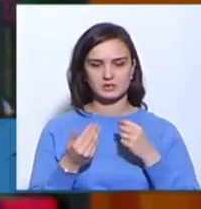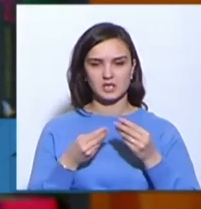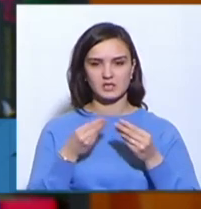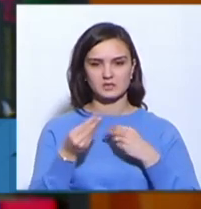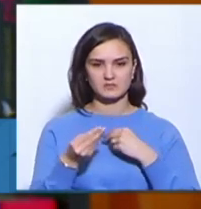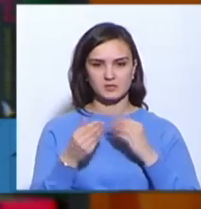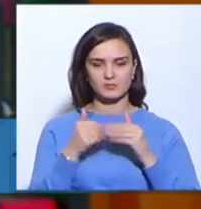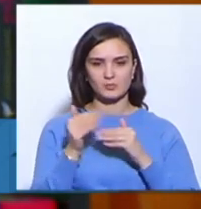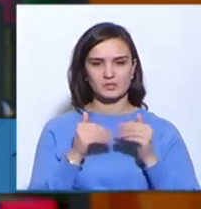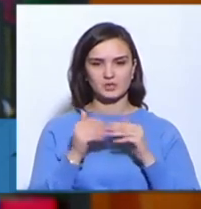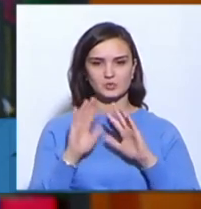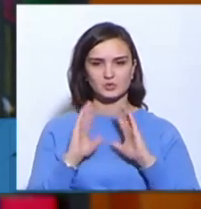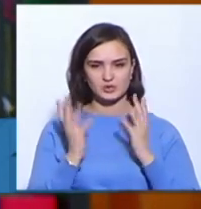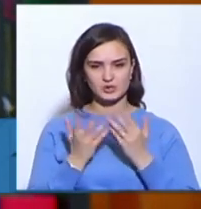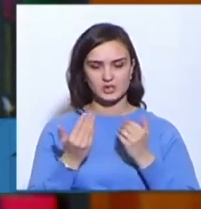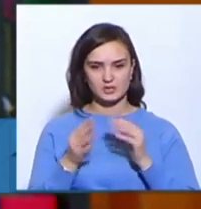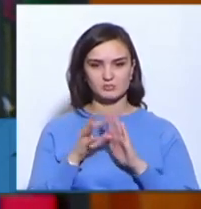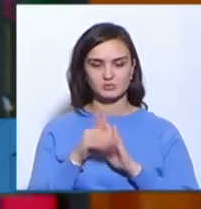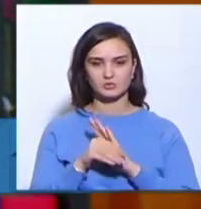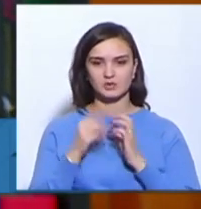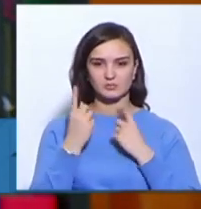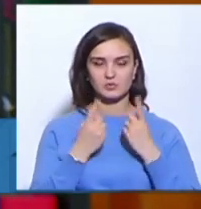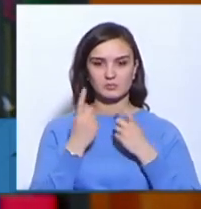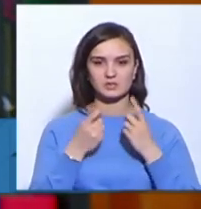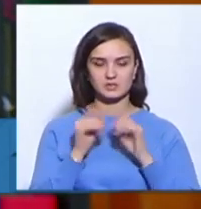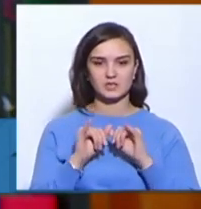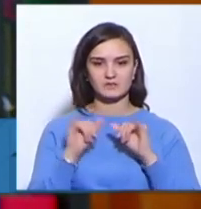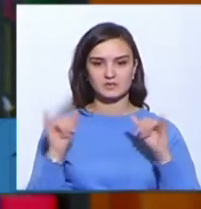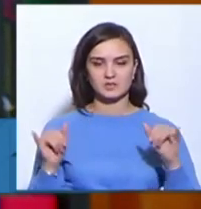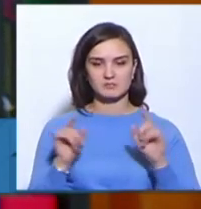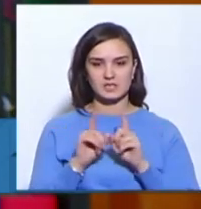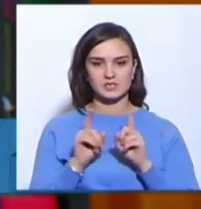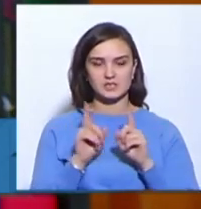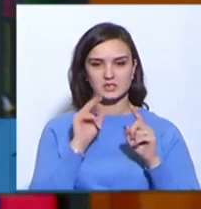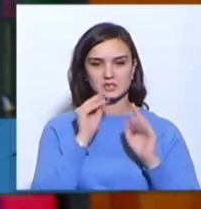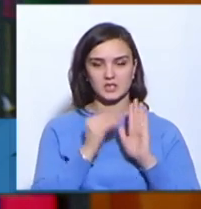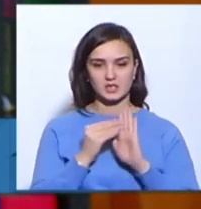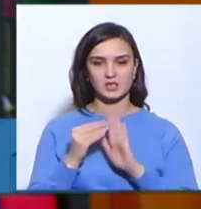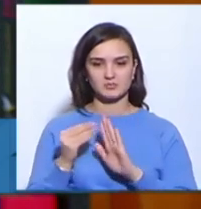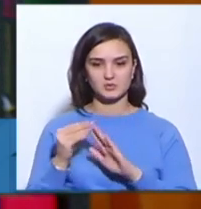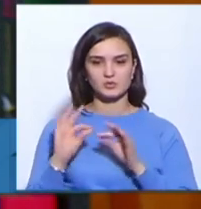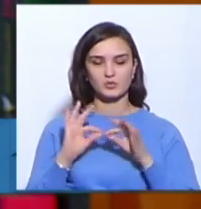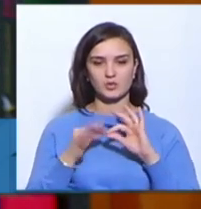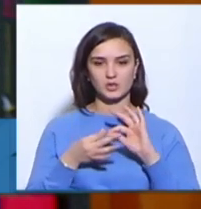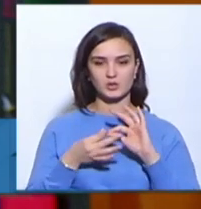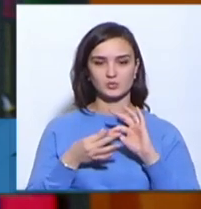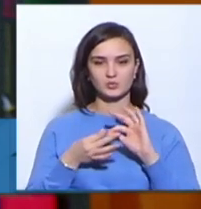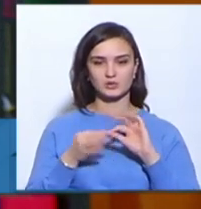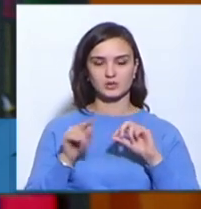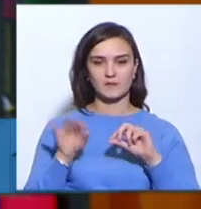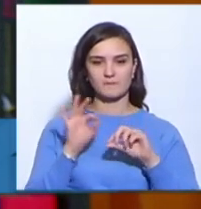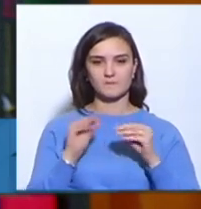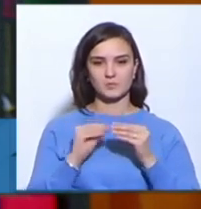პროფესიულ წრეებში, ფართო საზოგადოებაში ინფორმაციის გავრცელება, ასეთ თარიღებში კონკრეტულად იმ პრობლემის